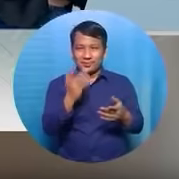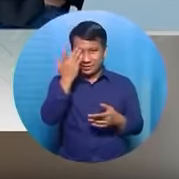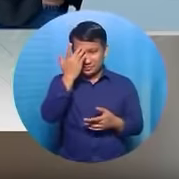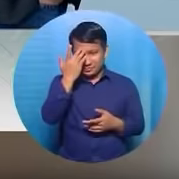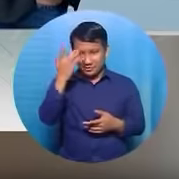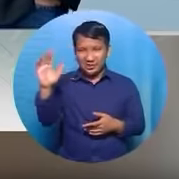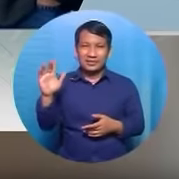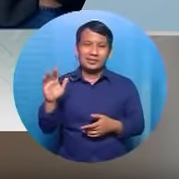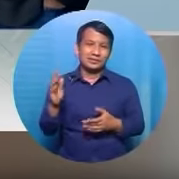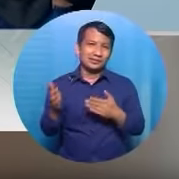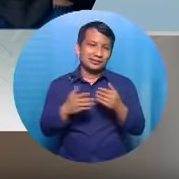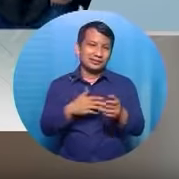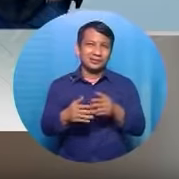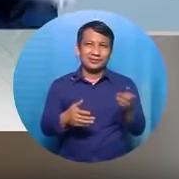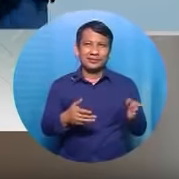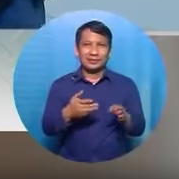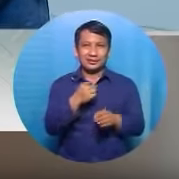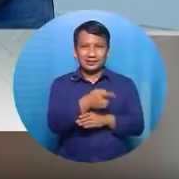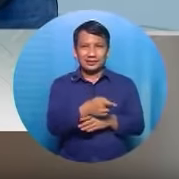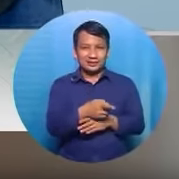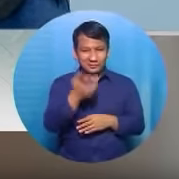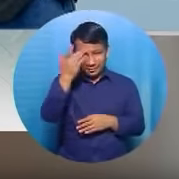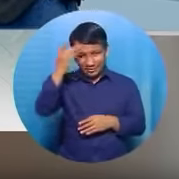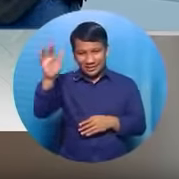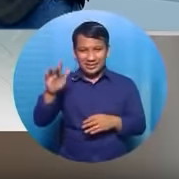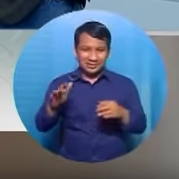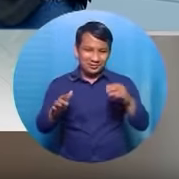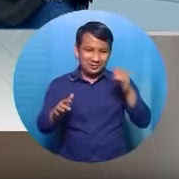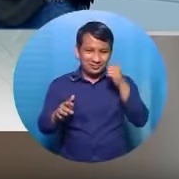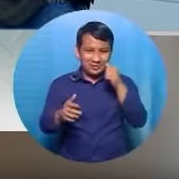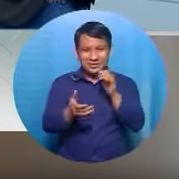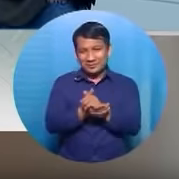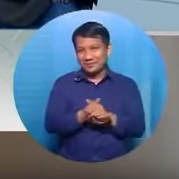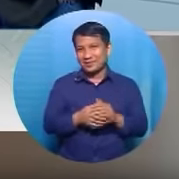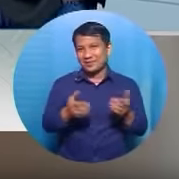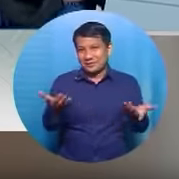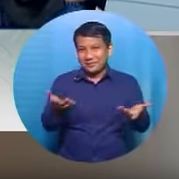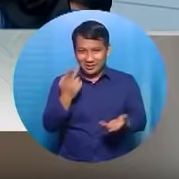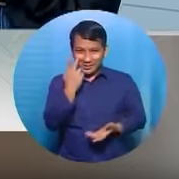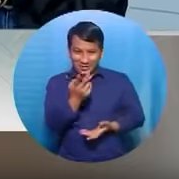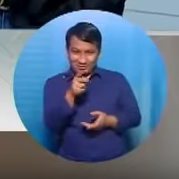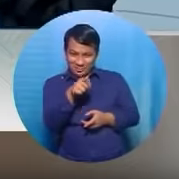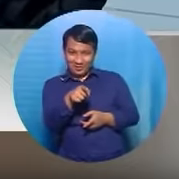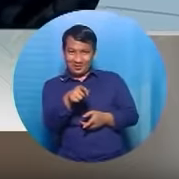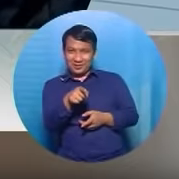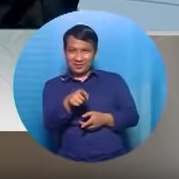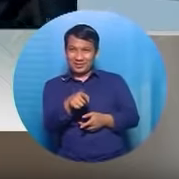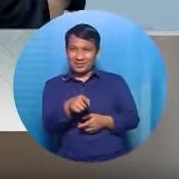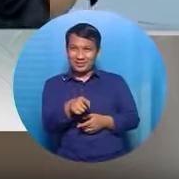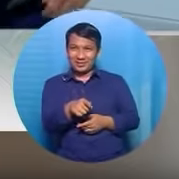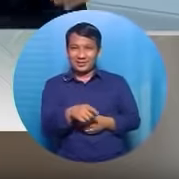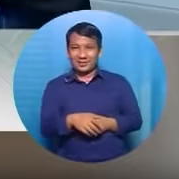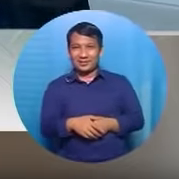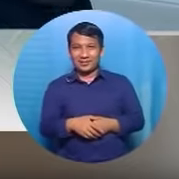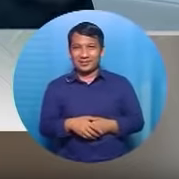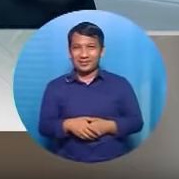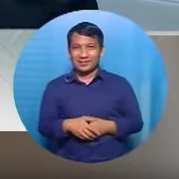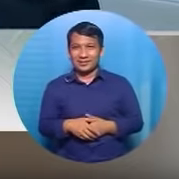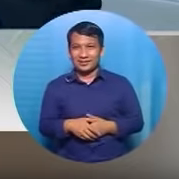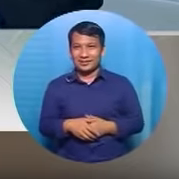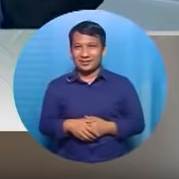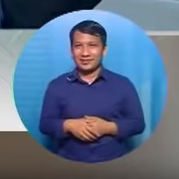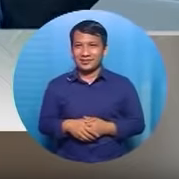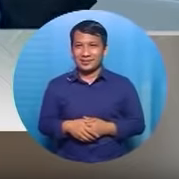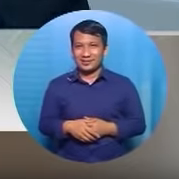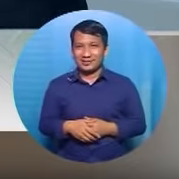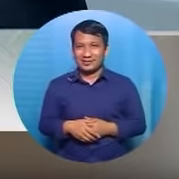ang matching, naisan din, naisahan ka. Mas matalino sa isimisis. Ayan, oy, nga naman ka nag-imong mata, murag ka